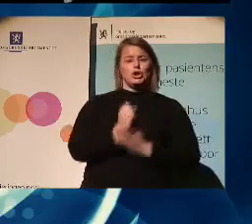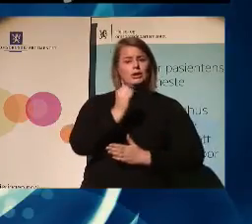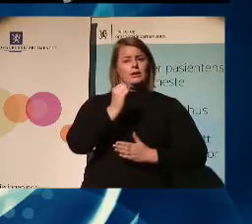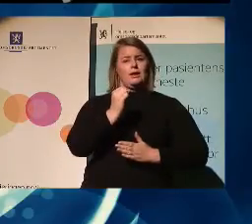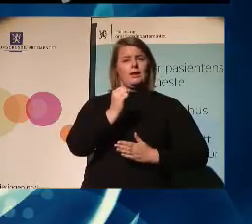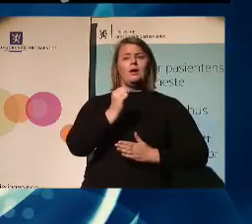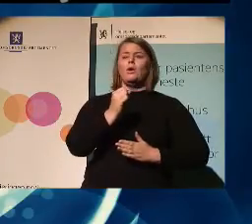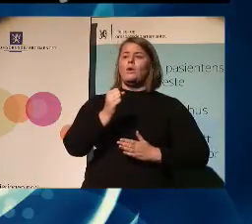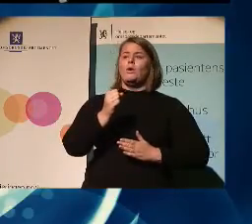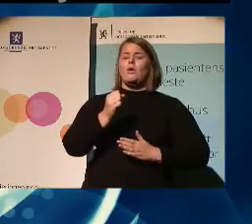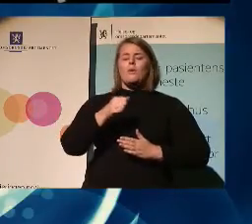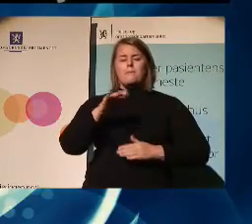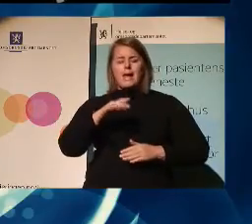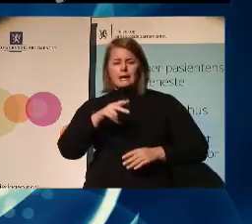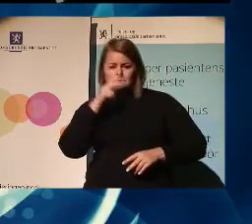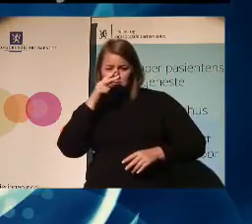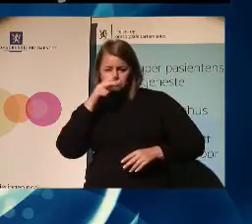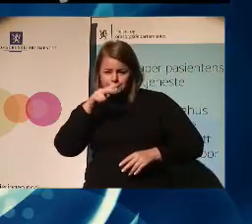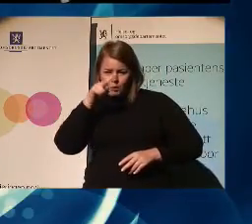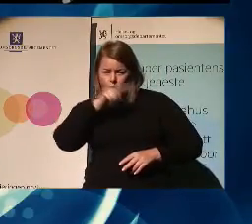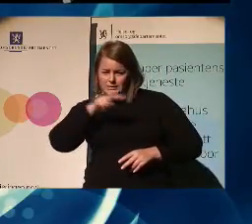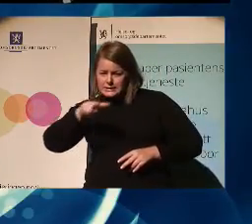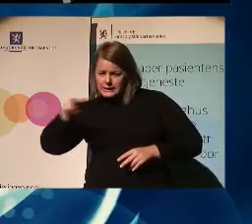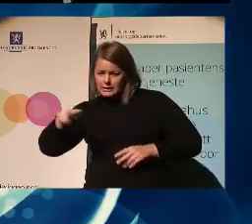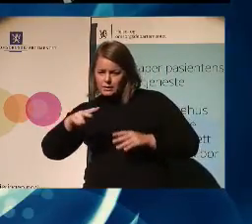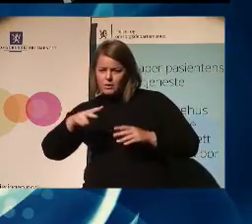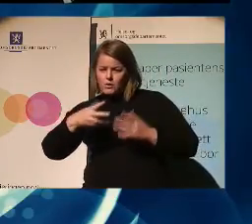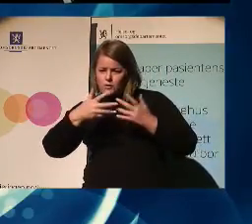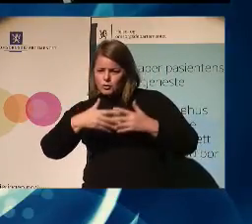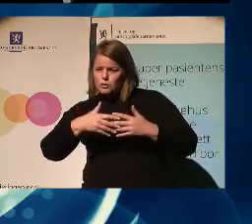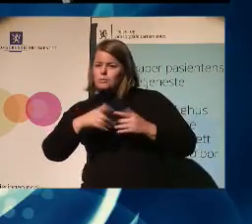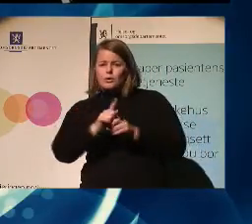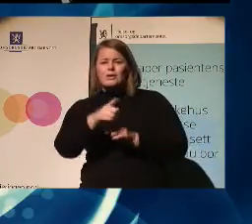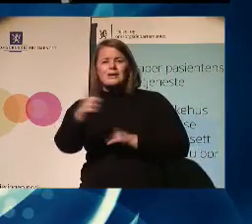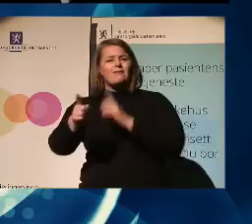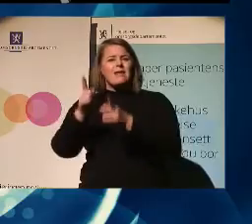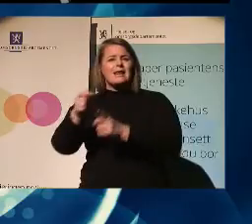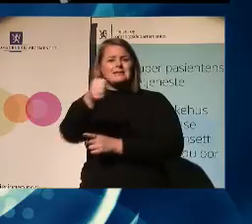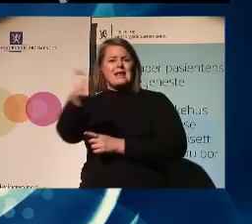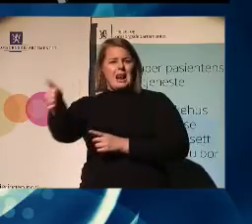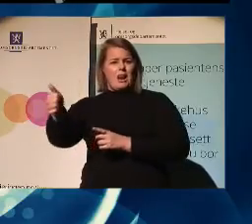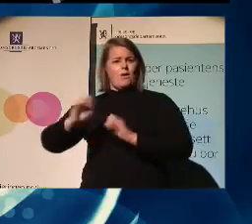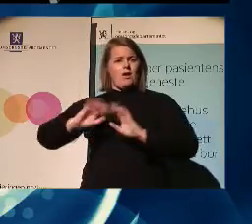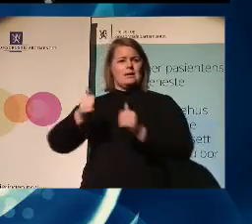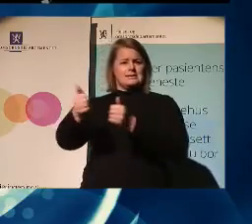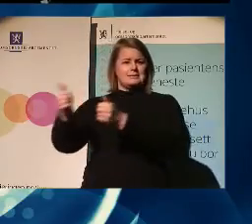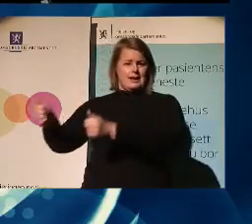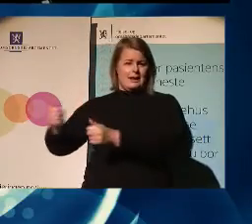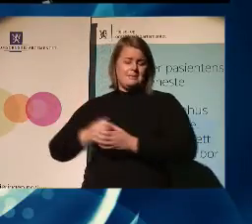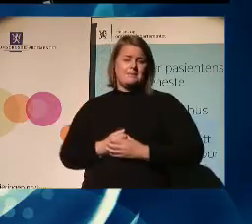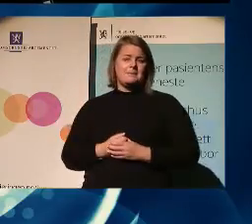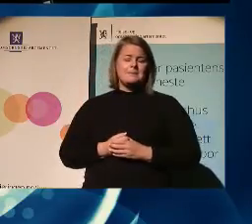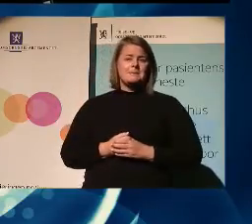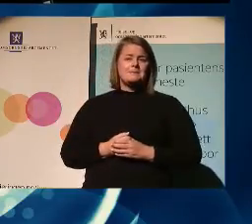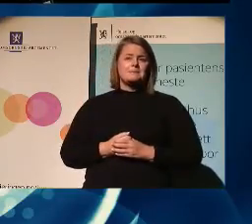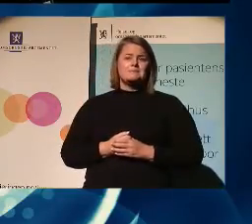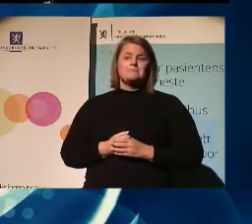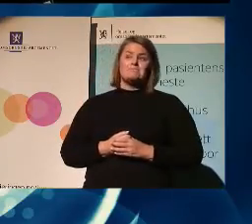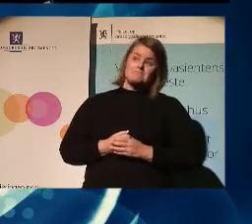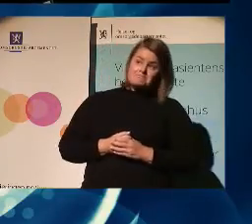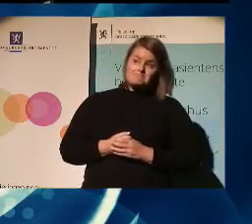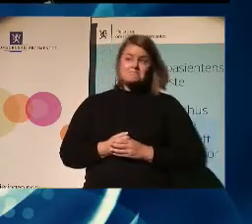mer innsikt, oversikt og informasjon og kunne gjøre egne valg og kunne klare seg mest mulig selv. Det